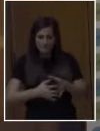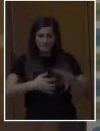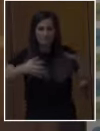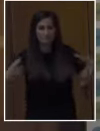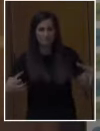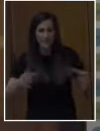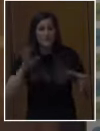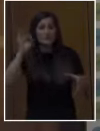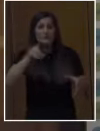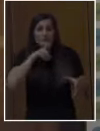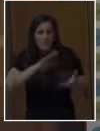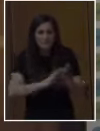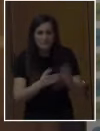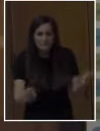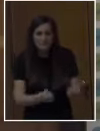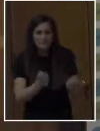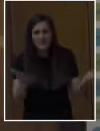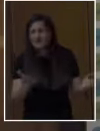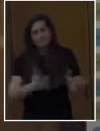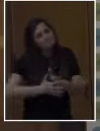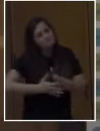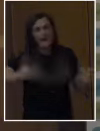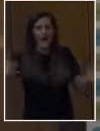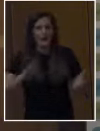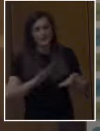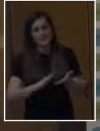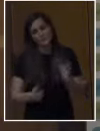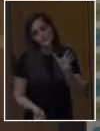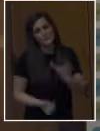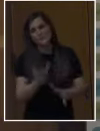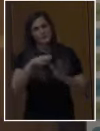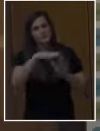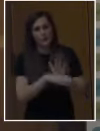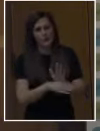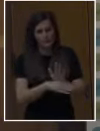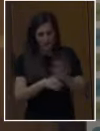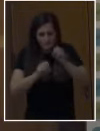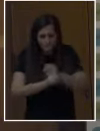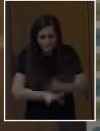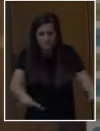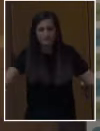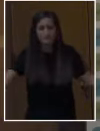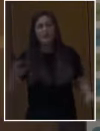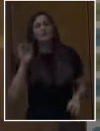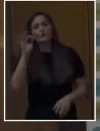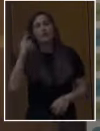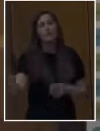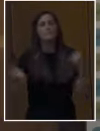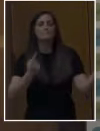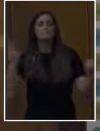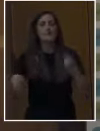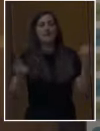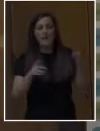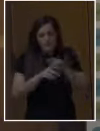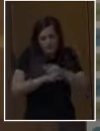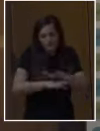μεγαλύτερο. Για να μπορέσουμε να επηρεάσουμε το περιβάλλον μας. Για να μπορέσουμε να κάνουμε μια